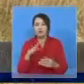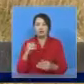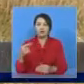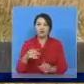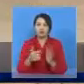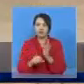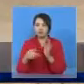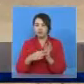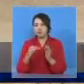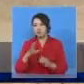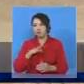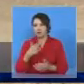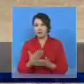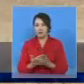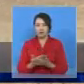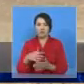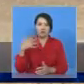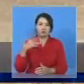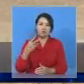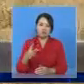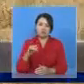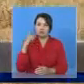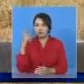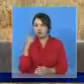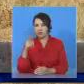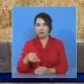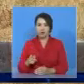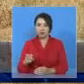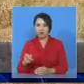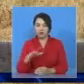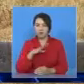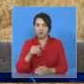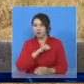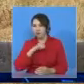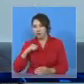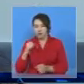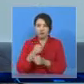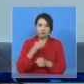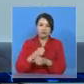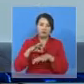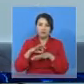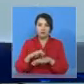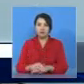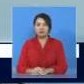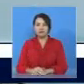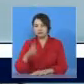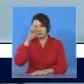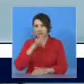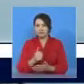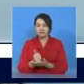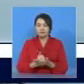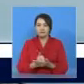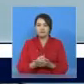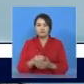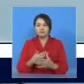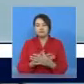1600 гектарды құрап отыр. Ал 52 шаруа қожалығы құрт қаптаған жерді өз күшімен өңдеген. Мемлекеттік қордан жаңағы шалғынды